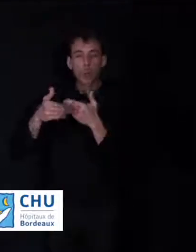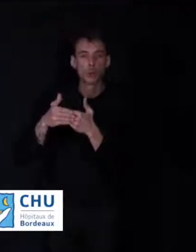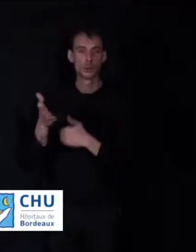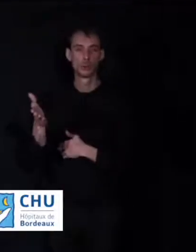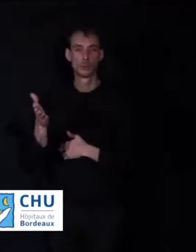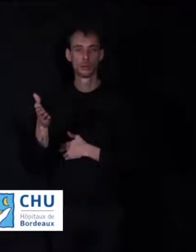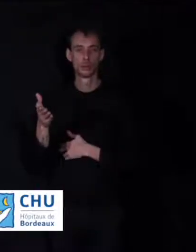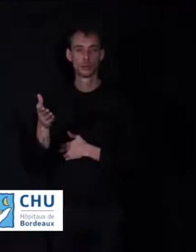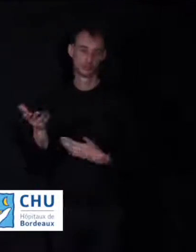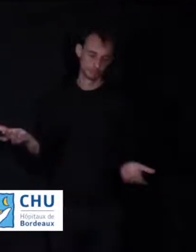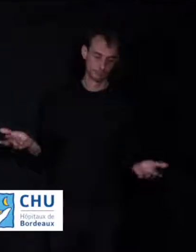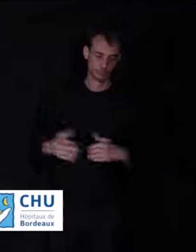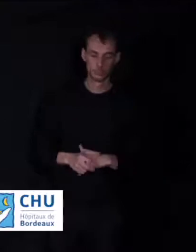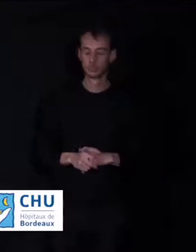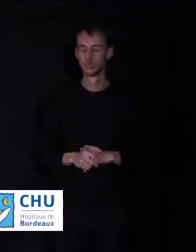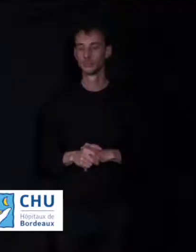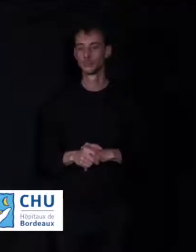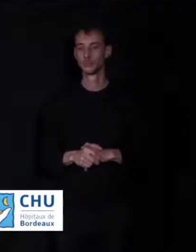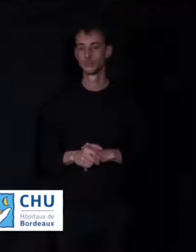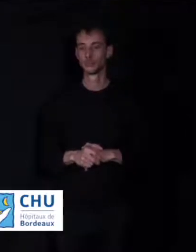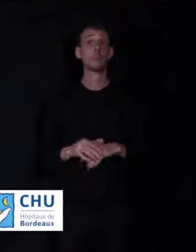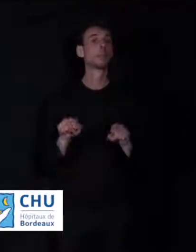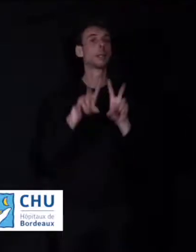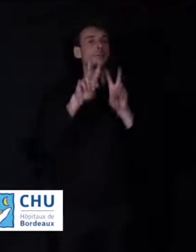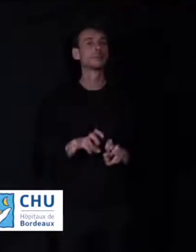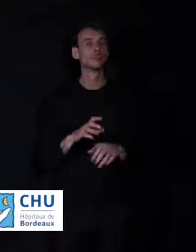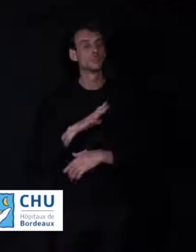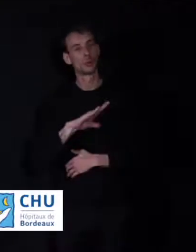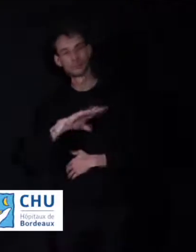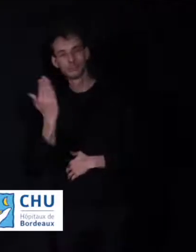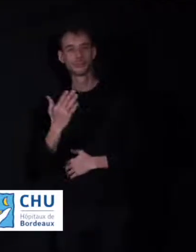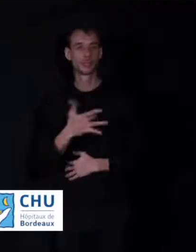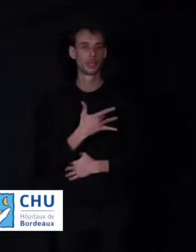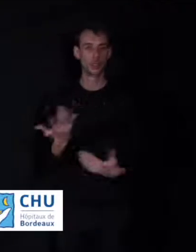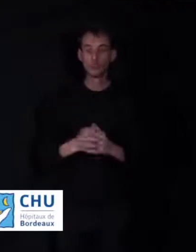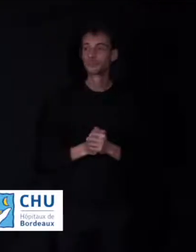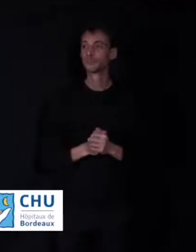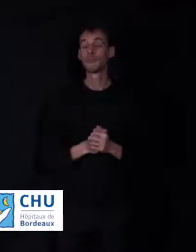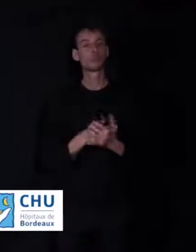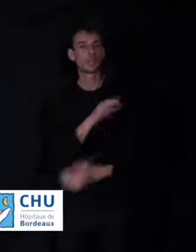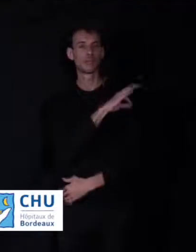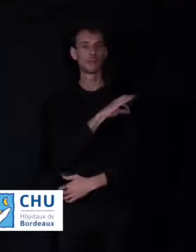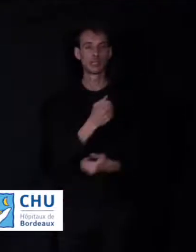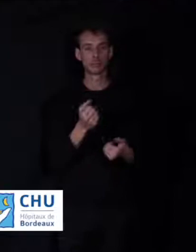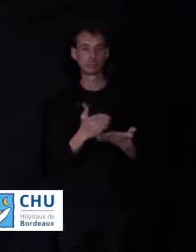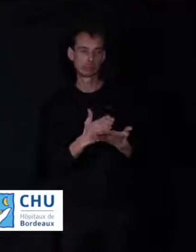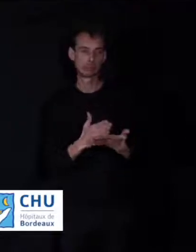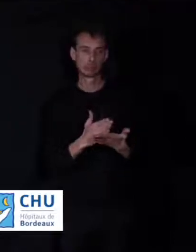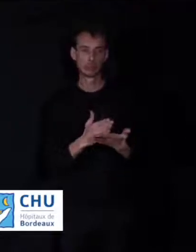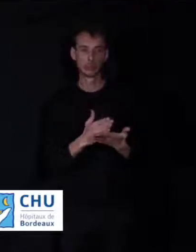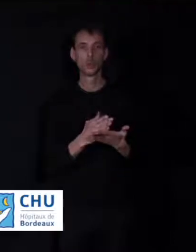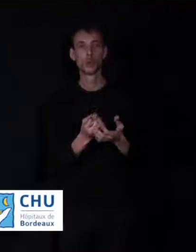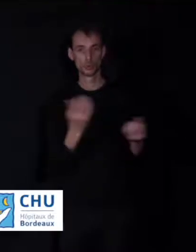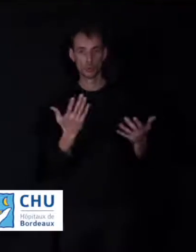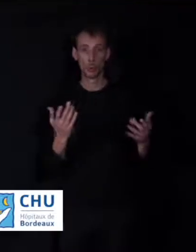Ce qui est dit également dans ce travail, c'est que la défiance à l'égard des vaccins reflète celle à l'égard de l'État qui le contrôle.